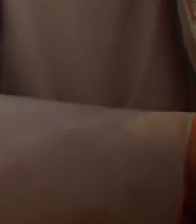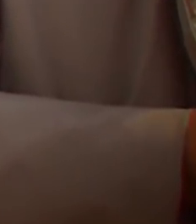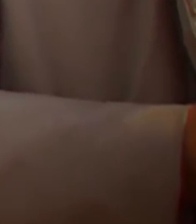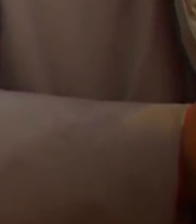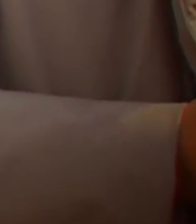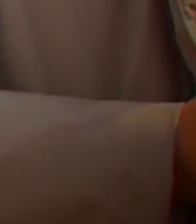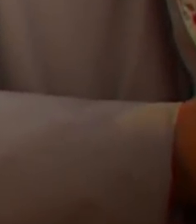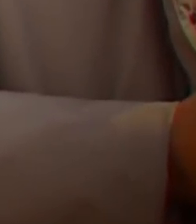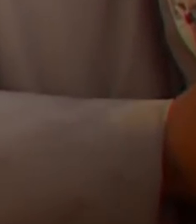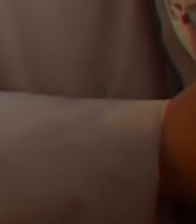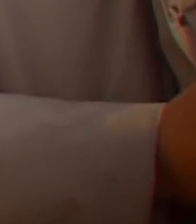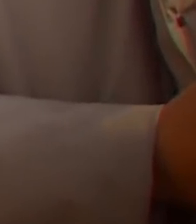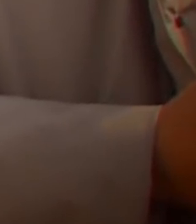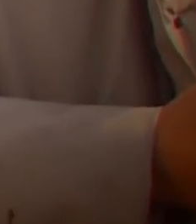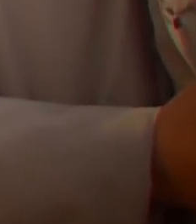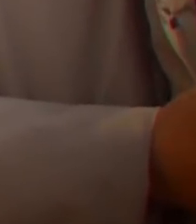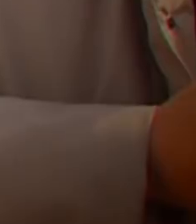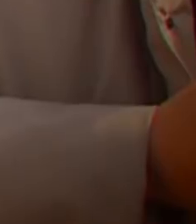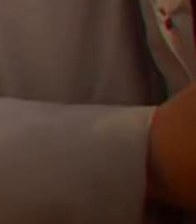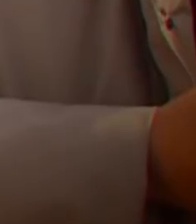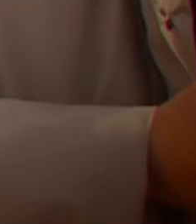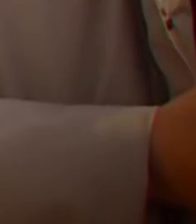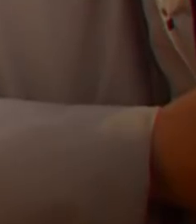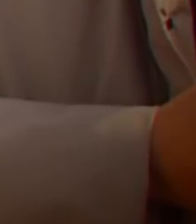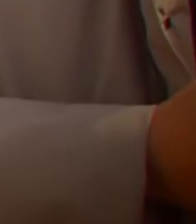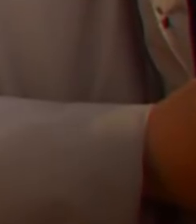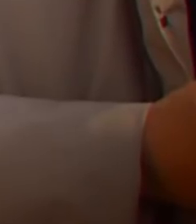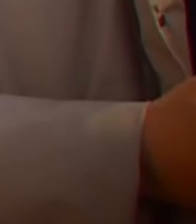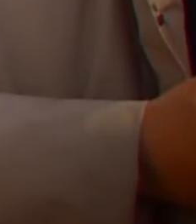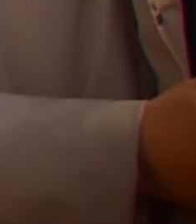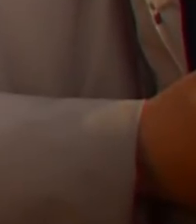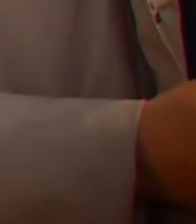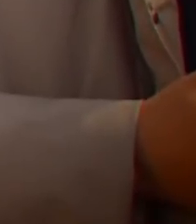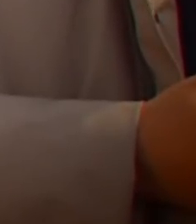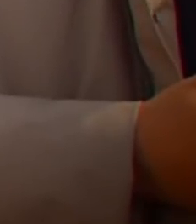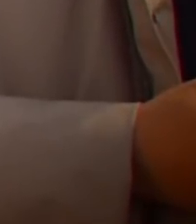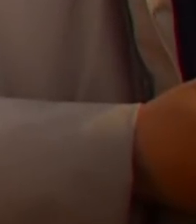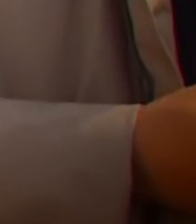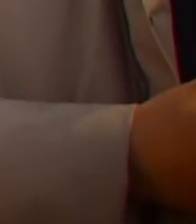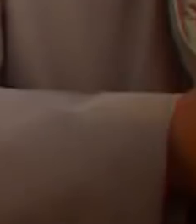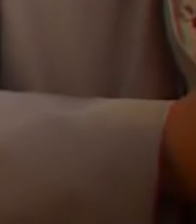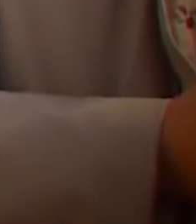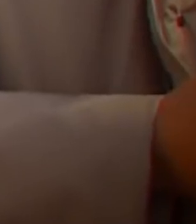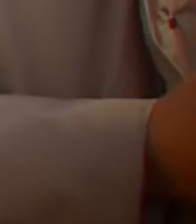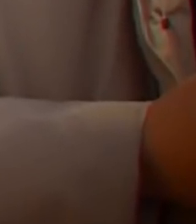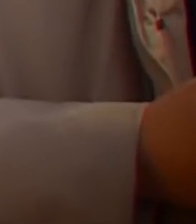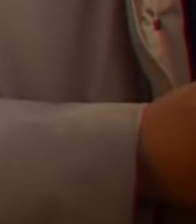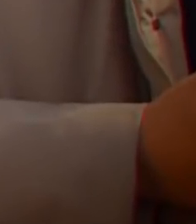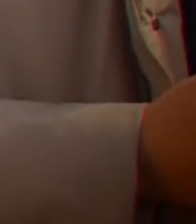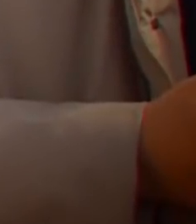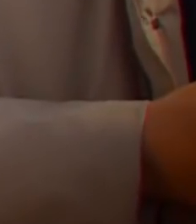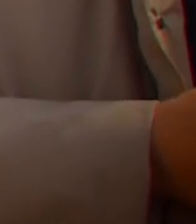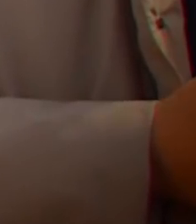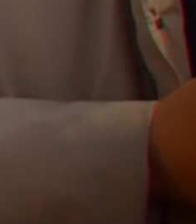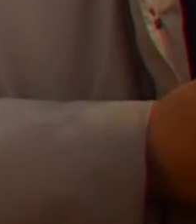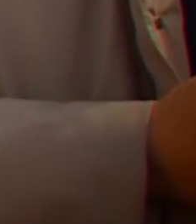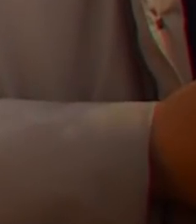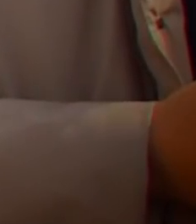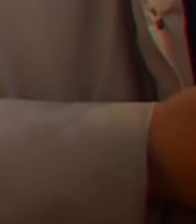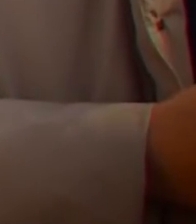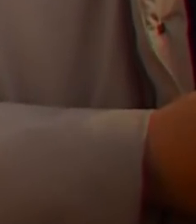tel 됐는데 안돼요 으 제안 내용을 듣지 못했습니다 걔 나라가